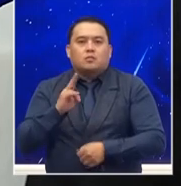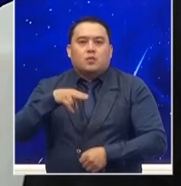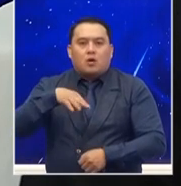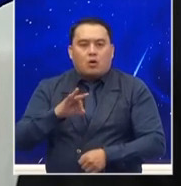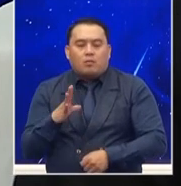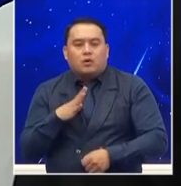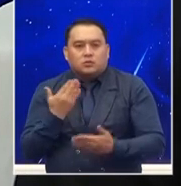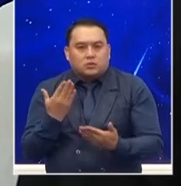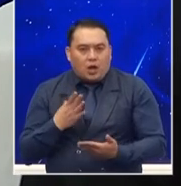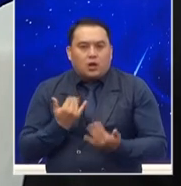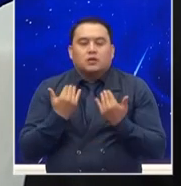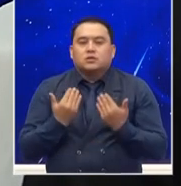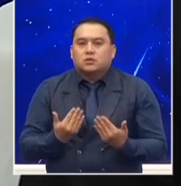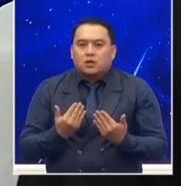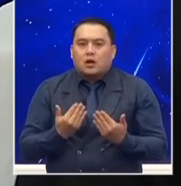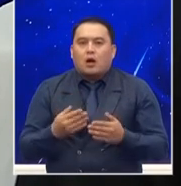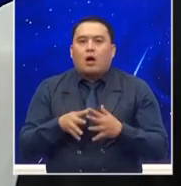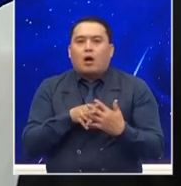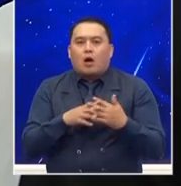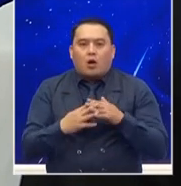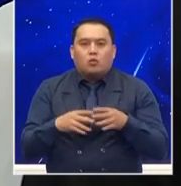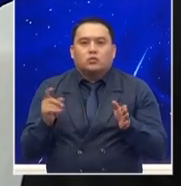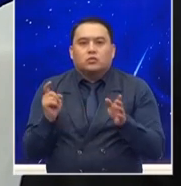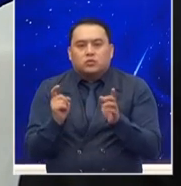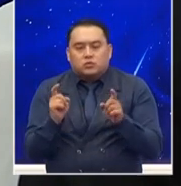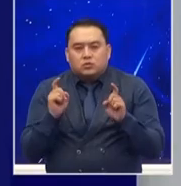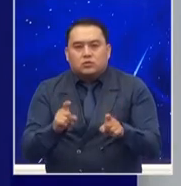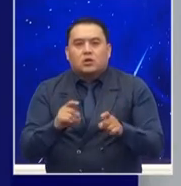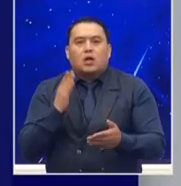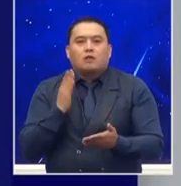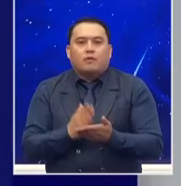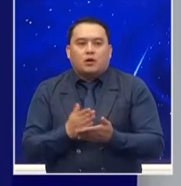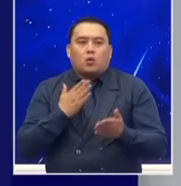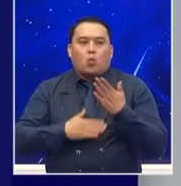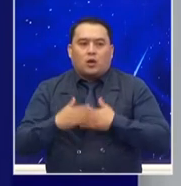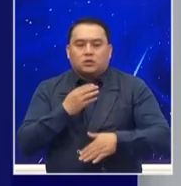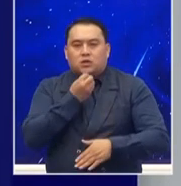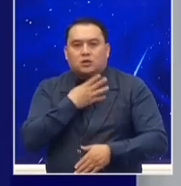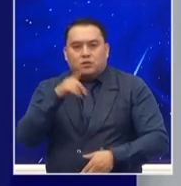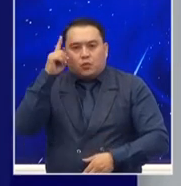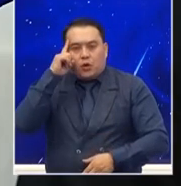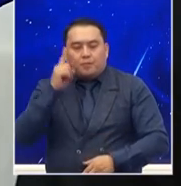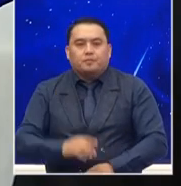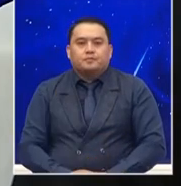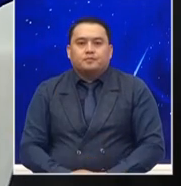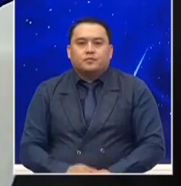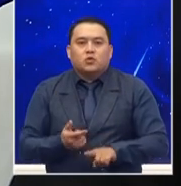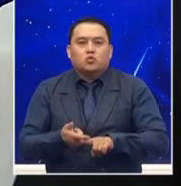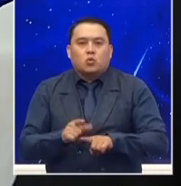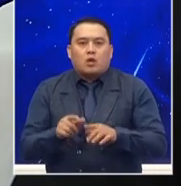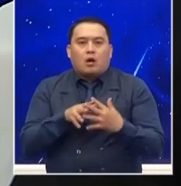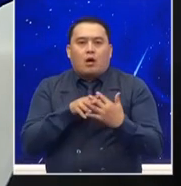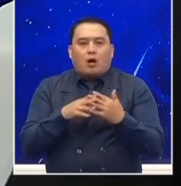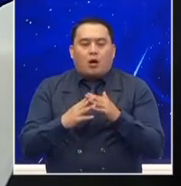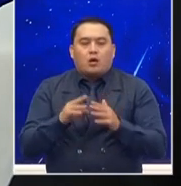болса, қазіргі уақытта уже ауылды жерлерде де тіркеліп жатыр. Ол өте жақсы деп ойлаймын. Сондықтан ауылды